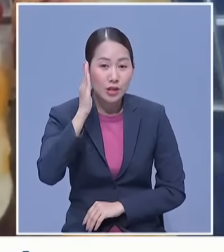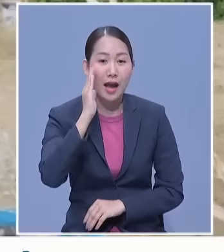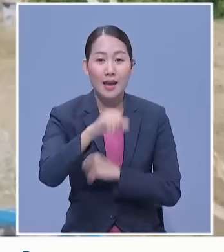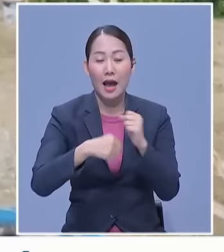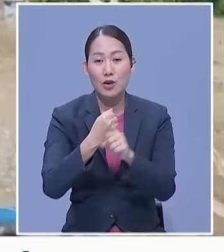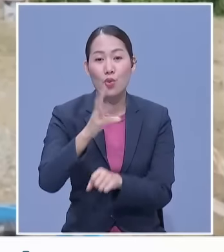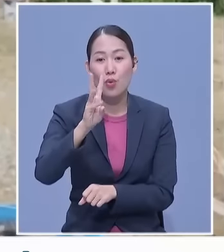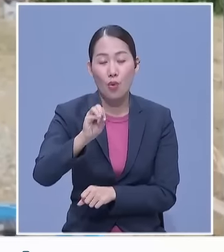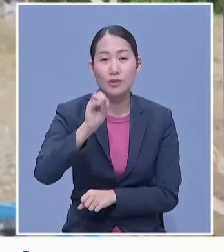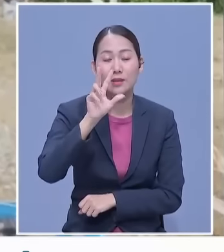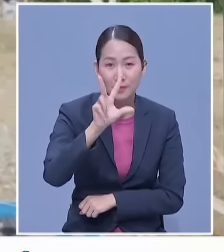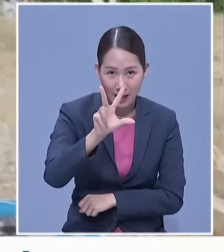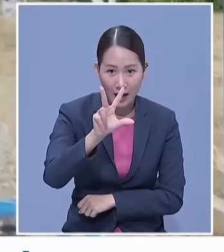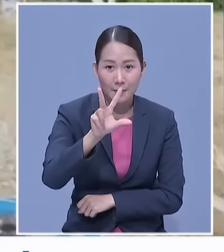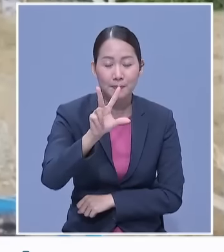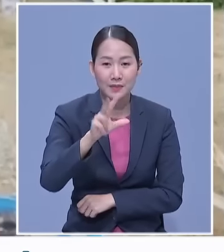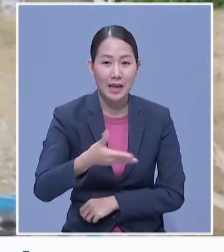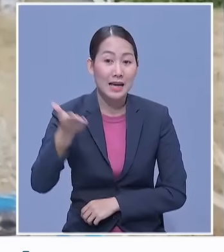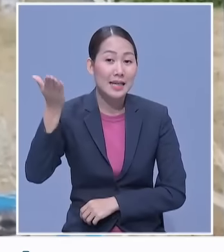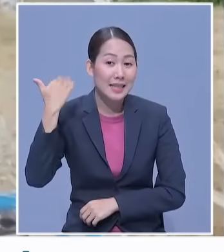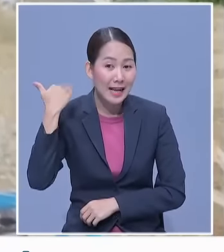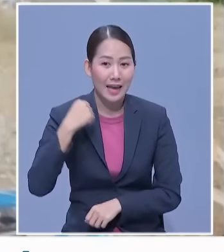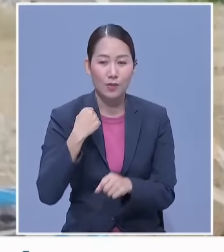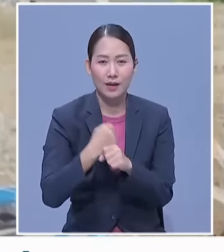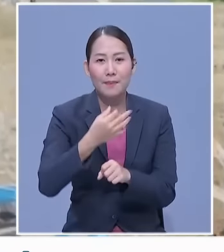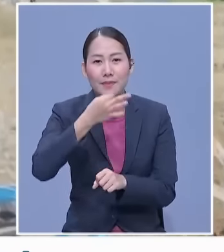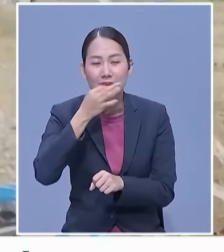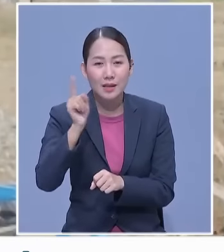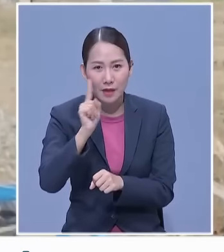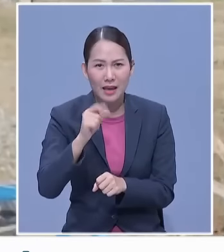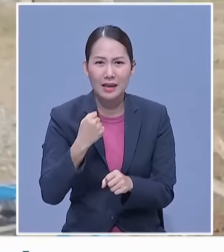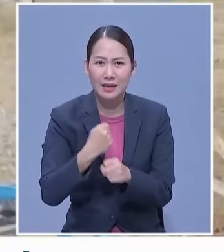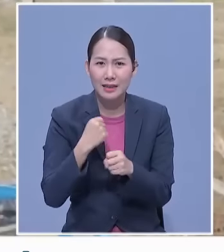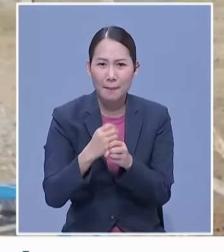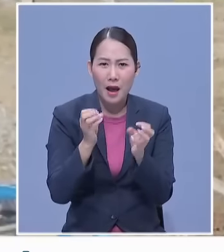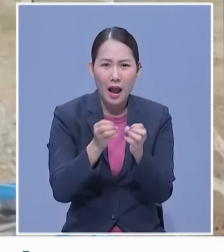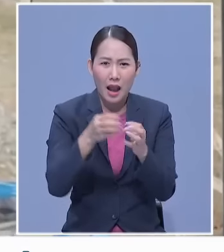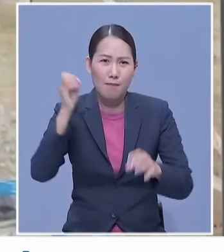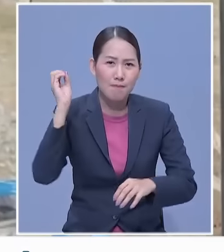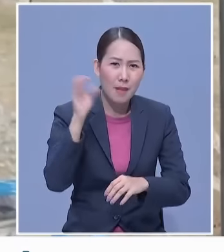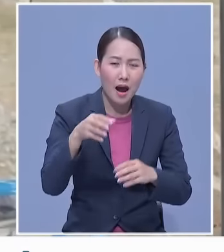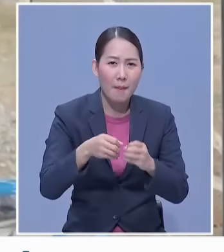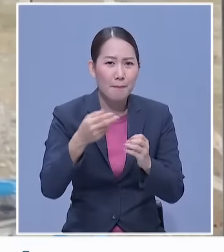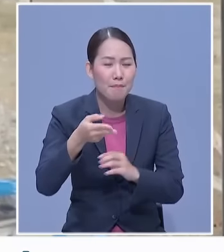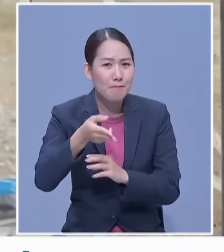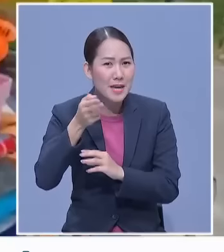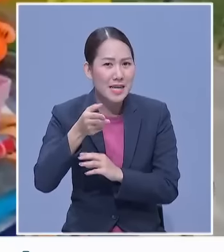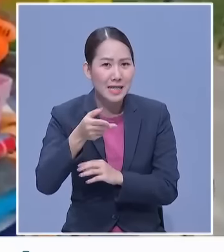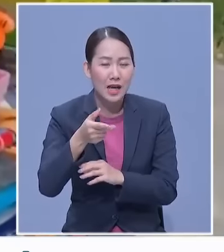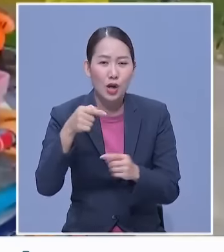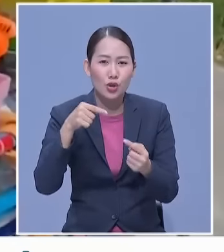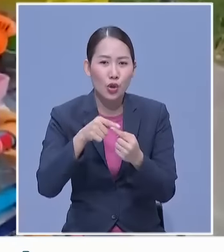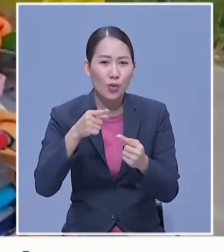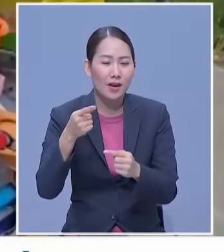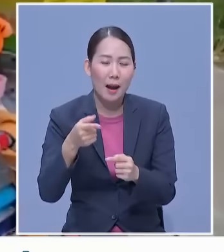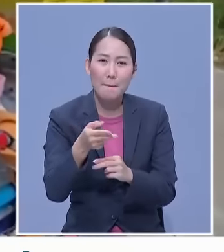แอลกอฮอล์อัดลมนะไล่นกแทนการจุดประทัดลูกบอลเนี่ยนอกจากจะเป็นช่างรับทำเครื่องไม้เฟอร์นิเจอร์ต่างๆเห็น